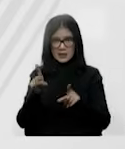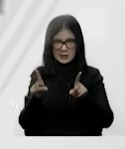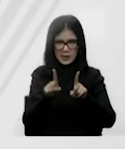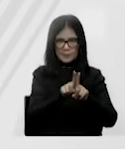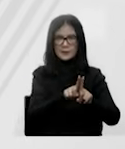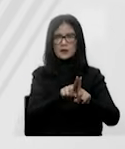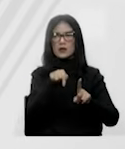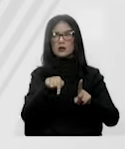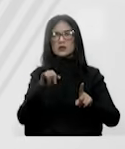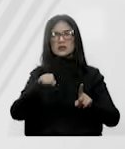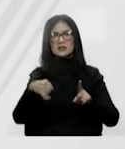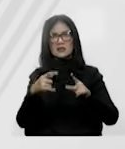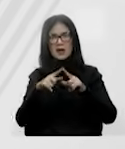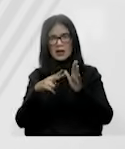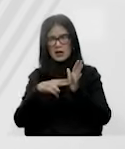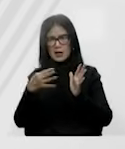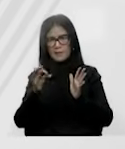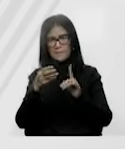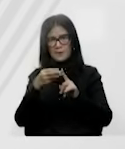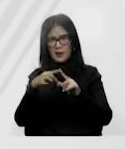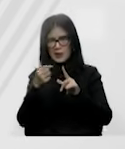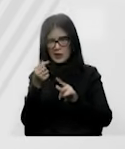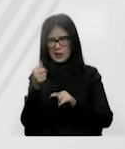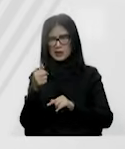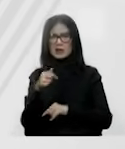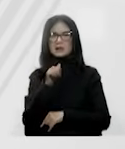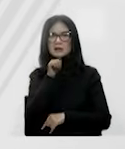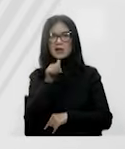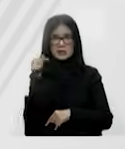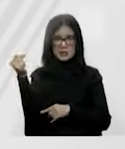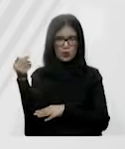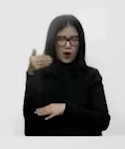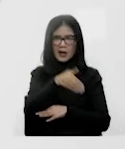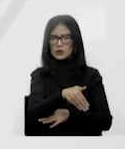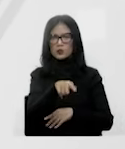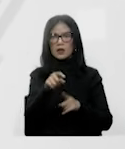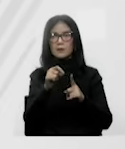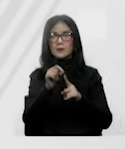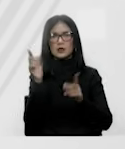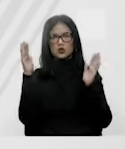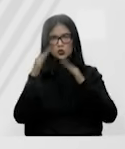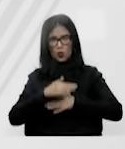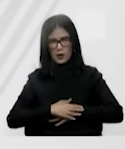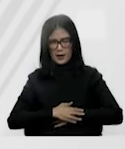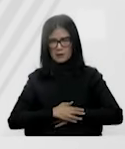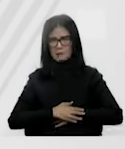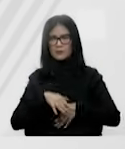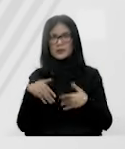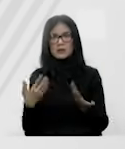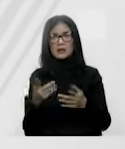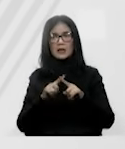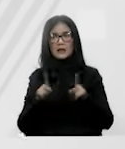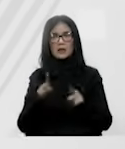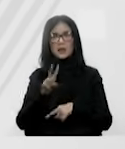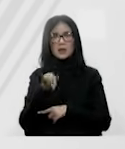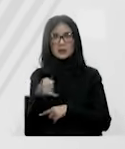Ono Surono. Anies bahkan langsung bertolak ke KPUD Jawa Barat usai maghrib. Namun 2 jam sebelum pendaftaran ditutup,